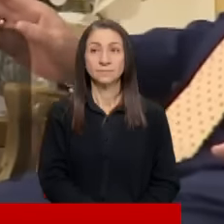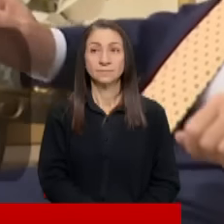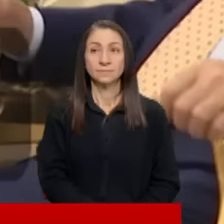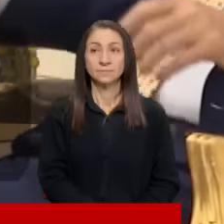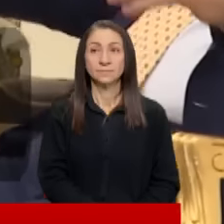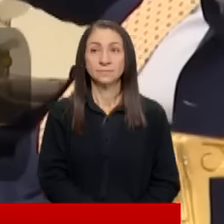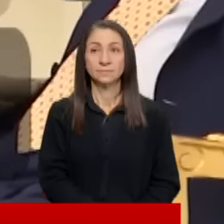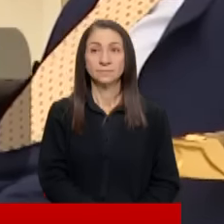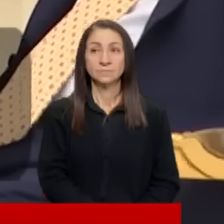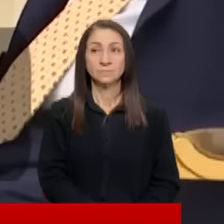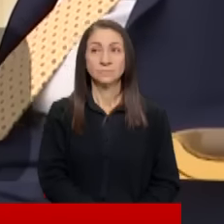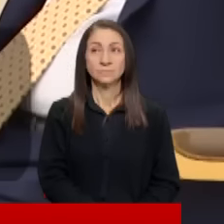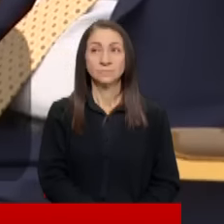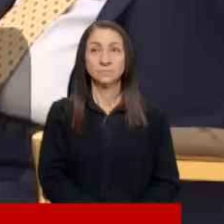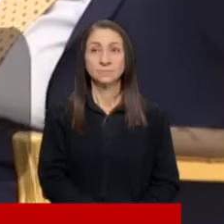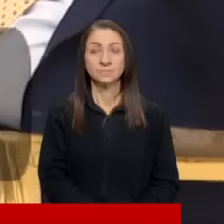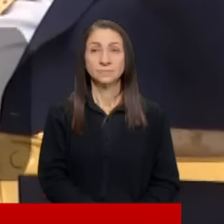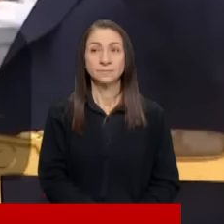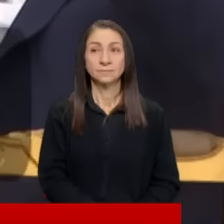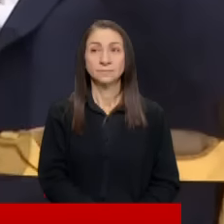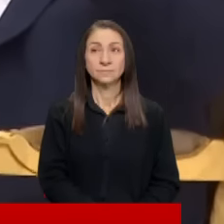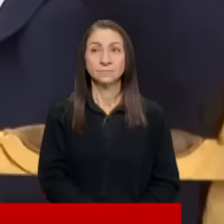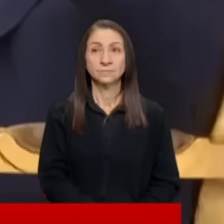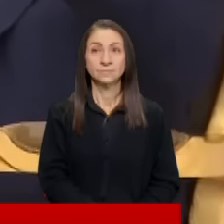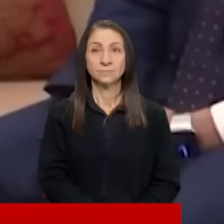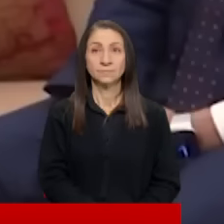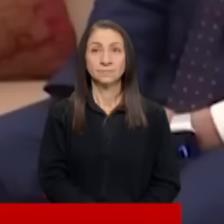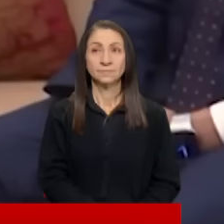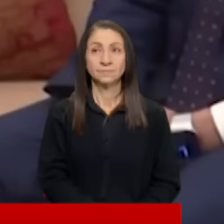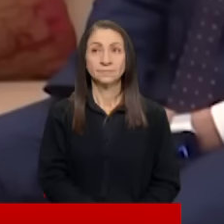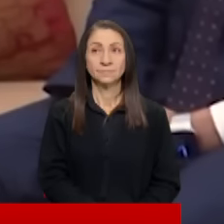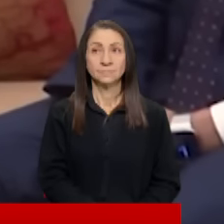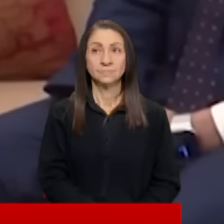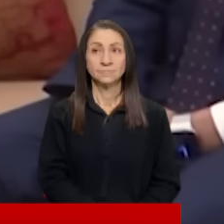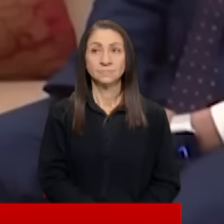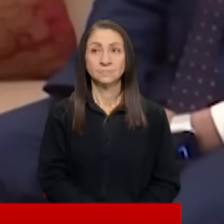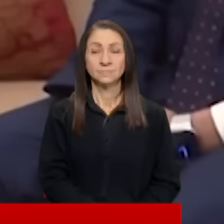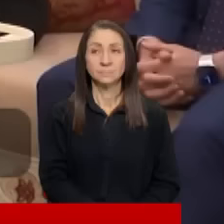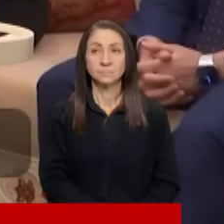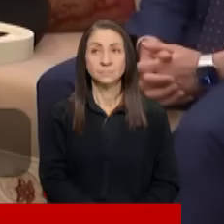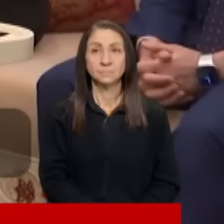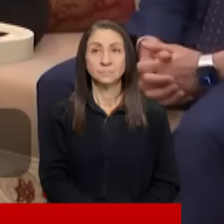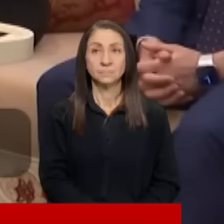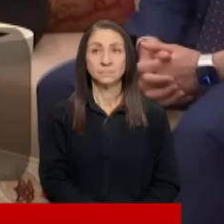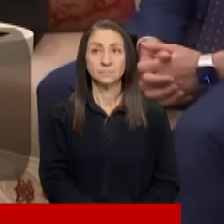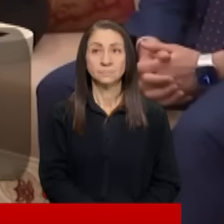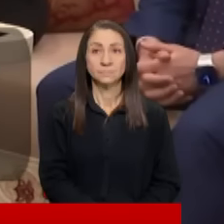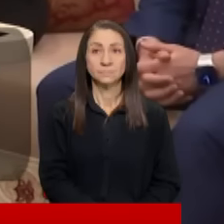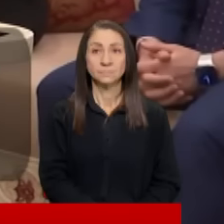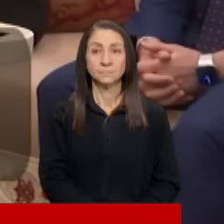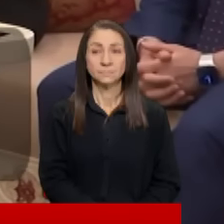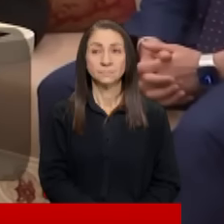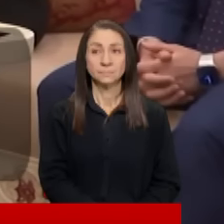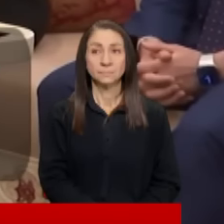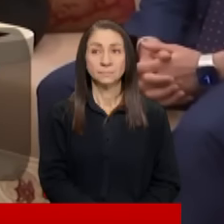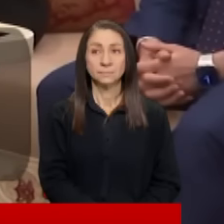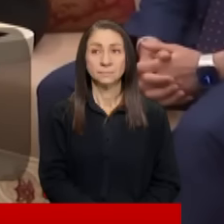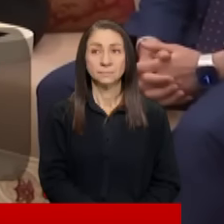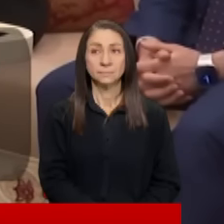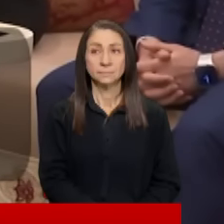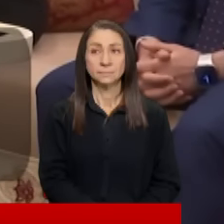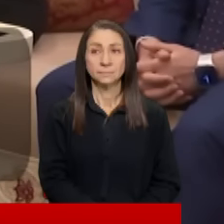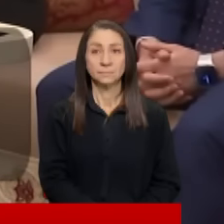sonra öyle bir yukarıya doğru çıkış oldu. Evet, istasyon içerisinde sayın başkanım. Evet. O nasıl oluyor? Zaten ayaklarımla tutunuyordum